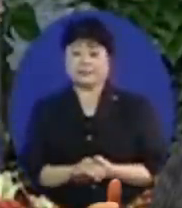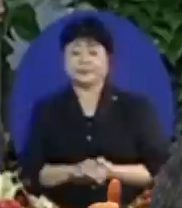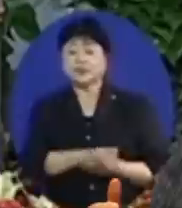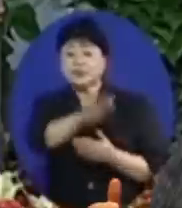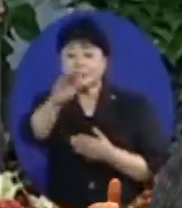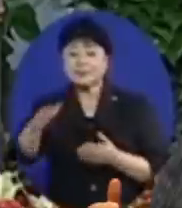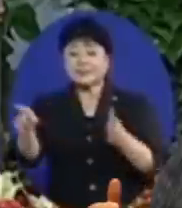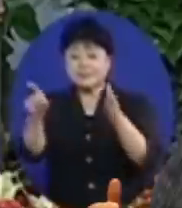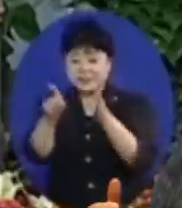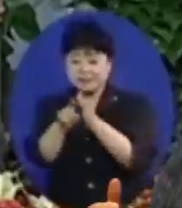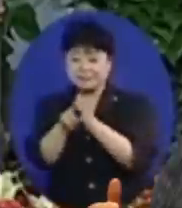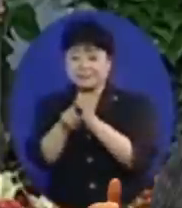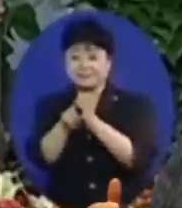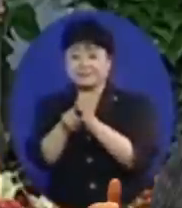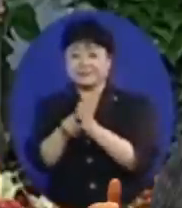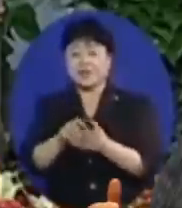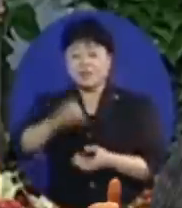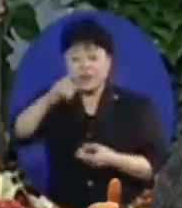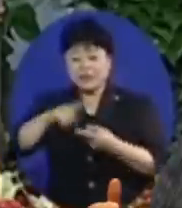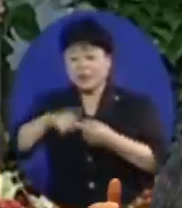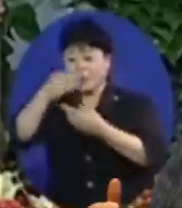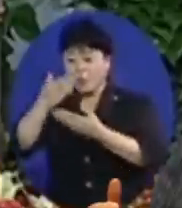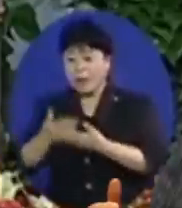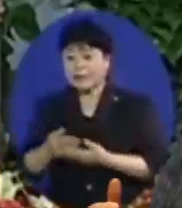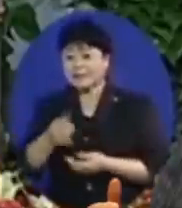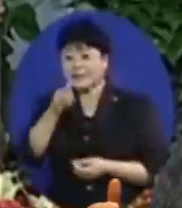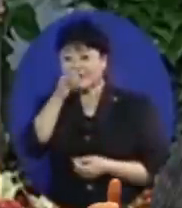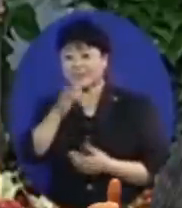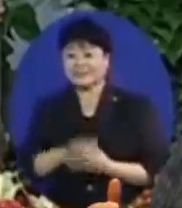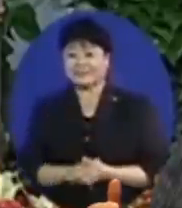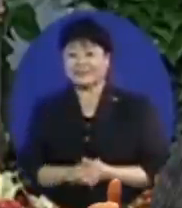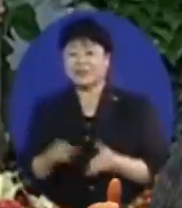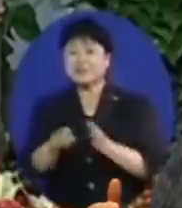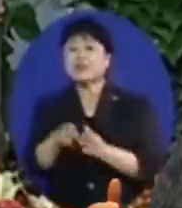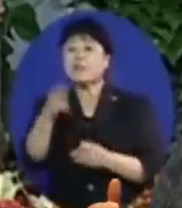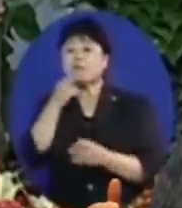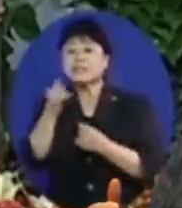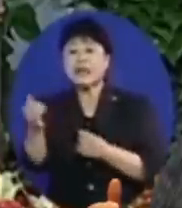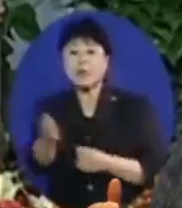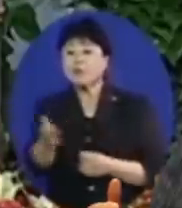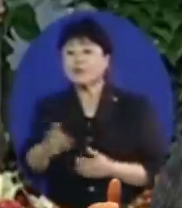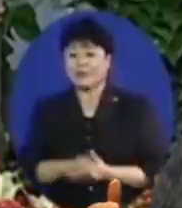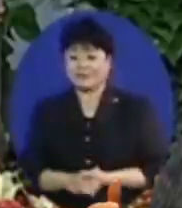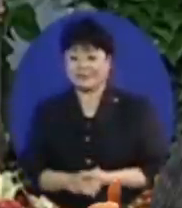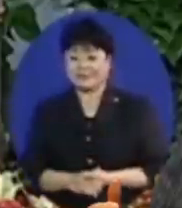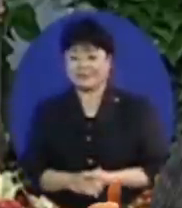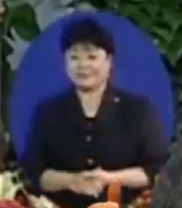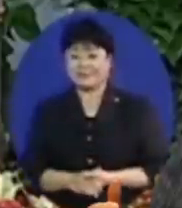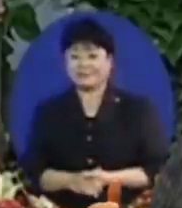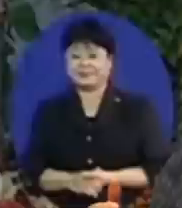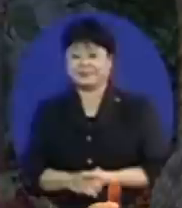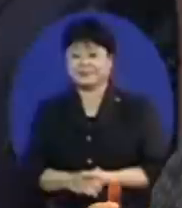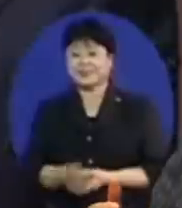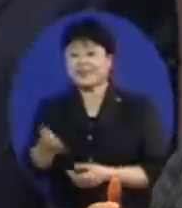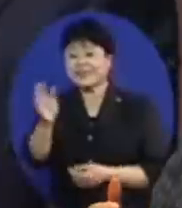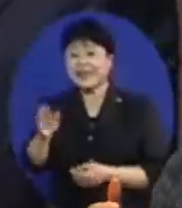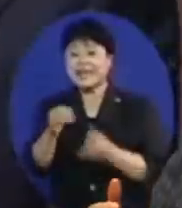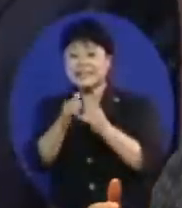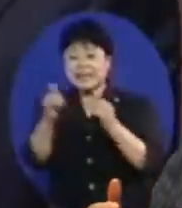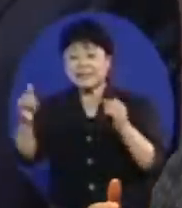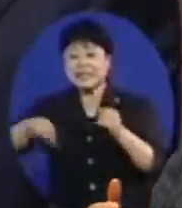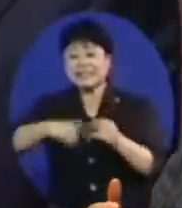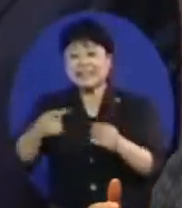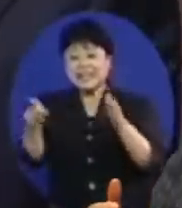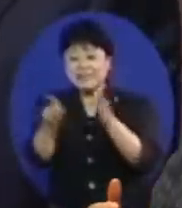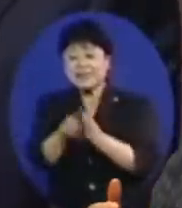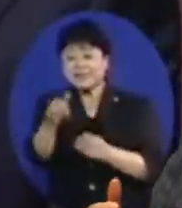우리는 믿음을 분량대로 받아서 가지고 있는 것입니다. 믿음이 없는 사람이 없습니다. 그런데 사람들이 자기